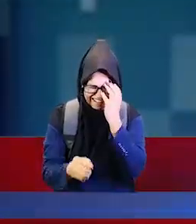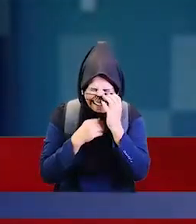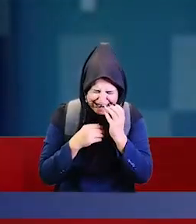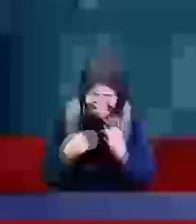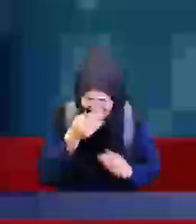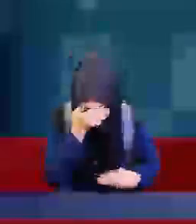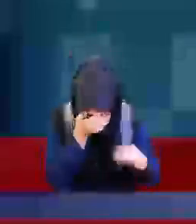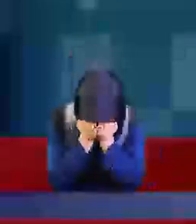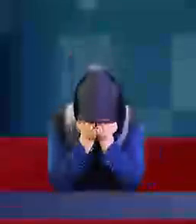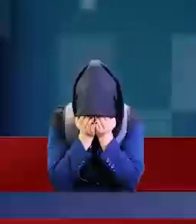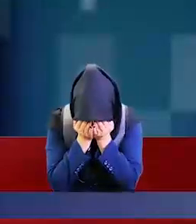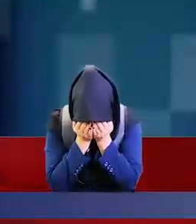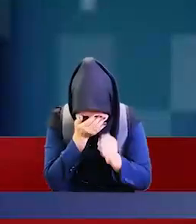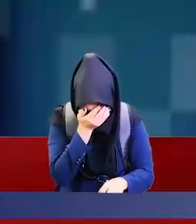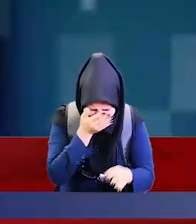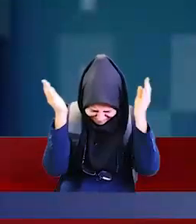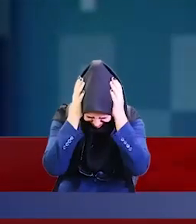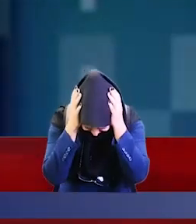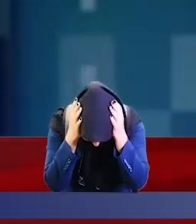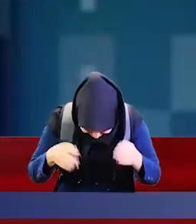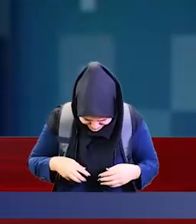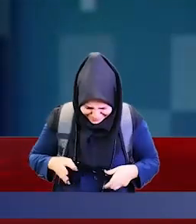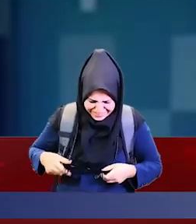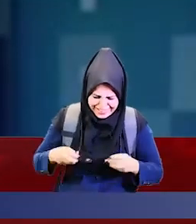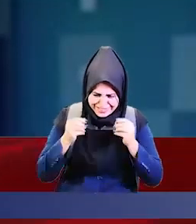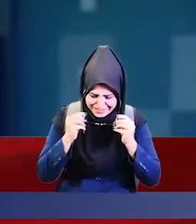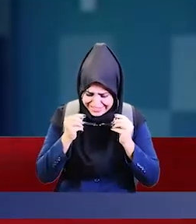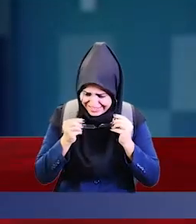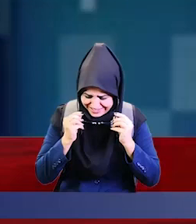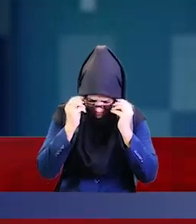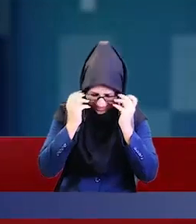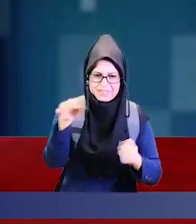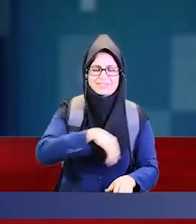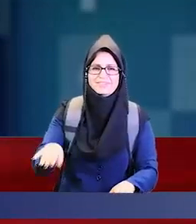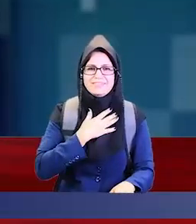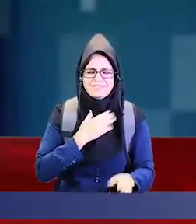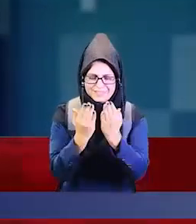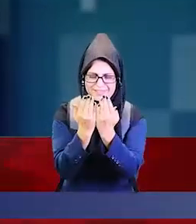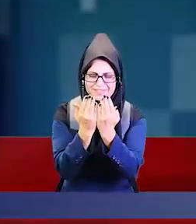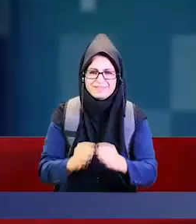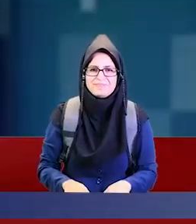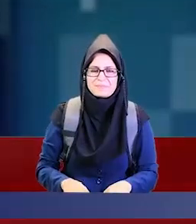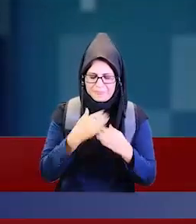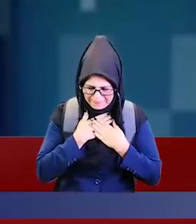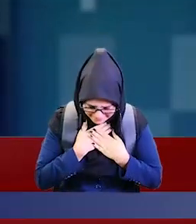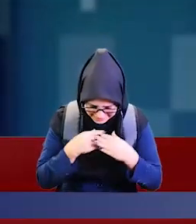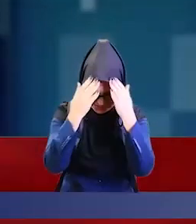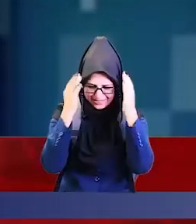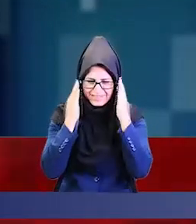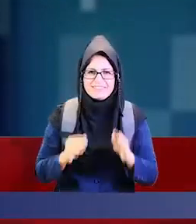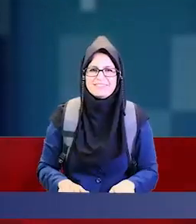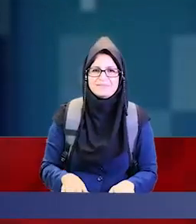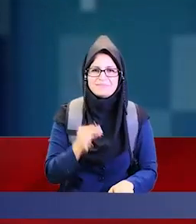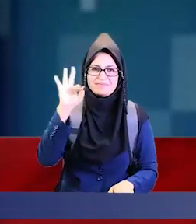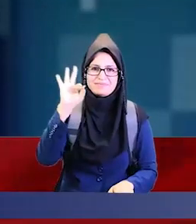انا لمدرسه و انا الیه مدرسه. بازگشت همه به سوی مدرسه است. با نهایت تأسف و تأثر